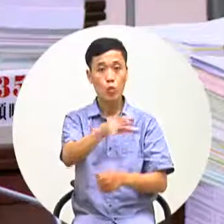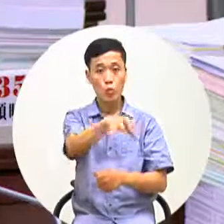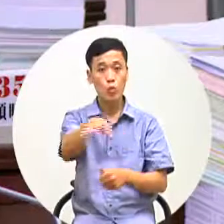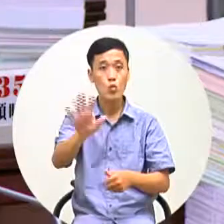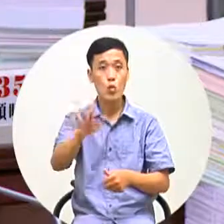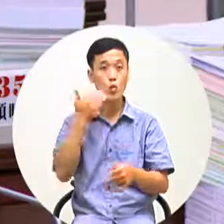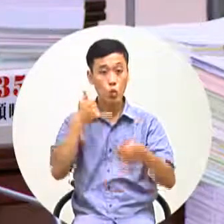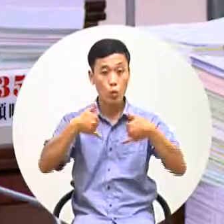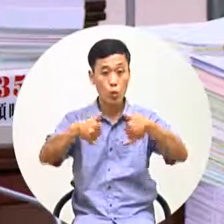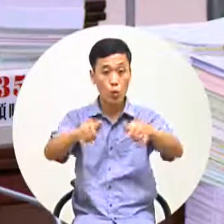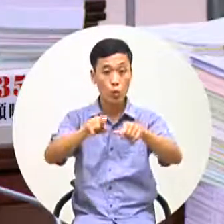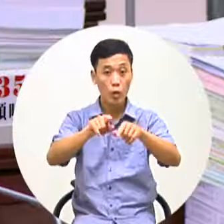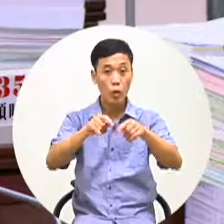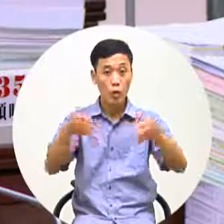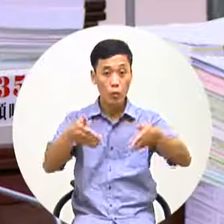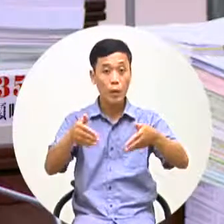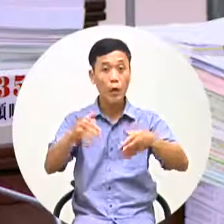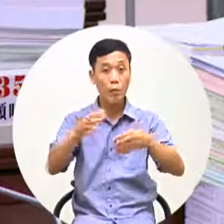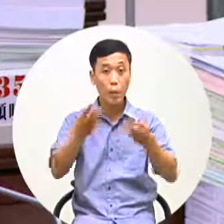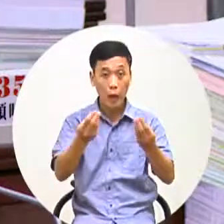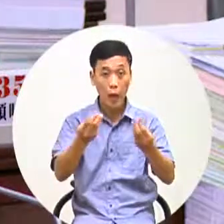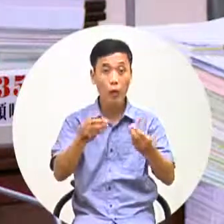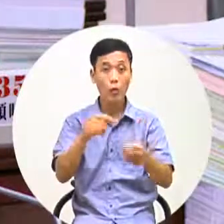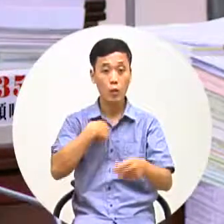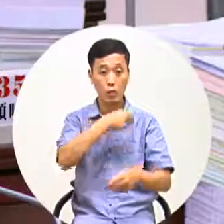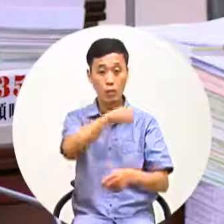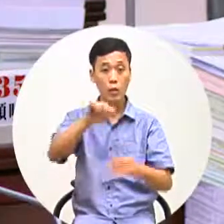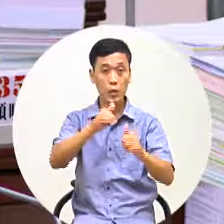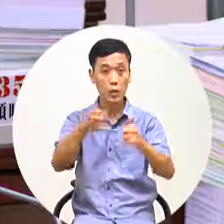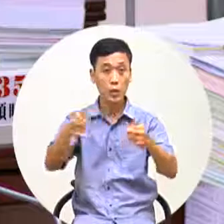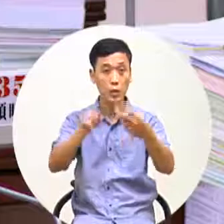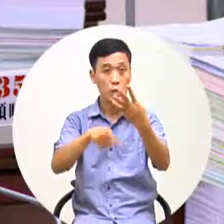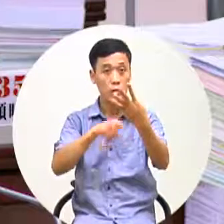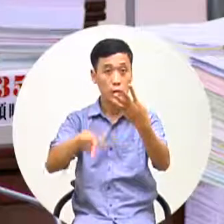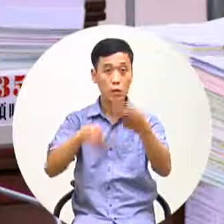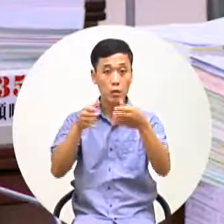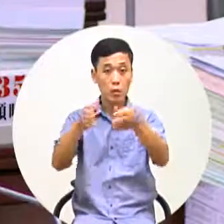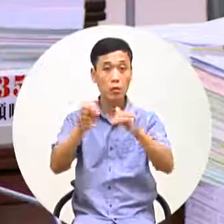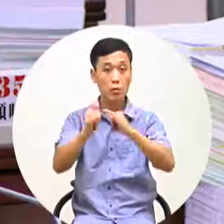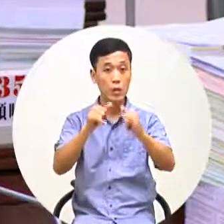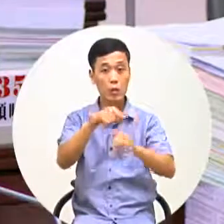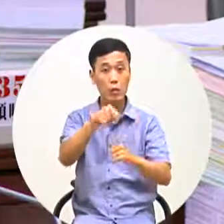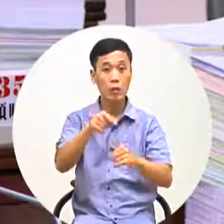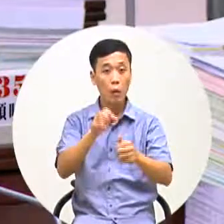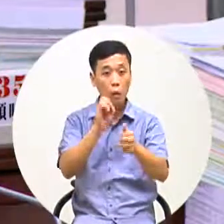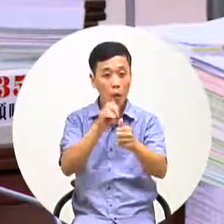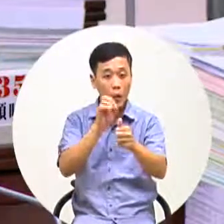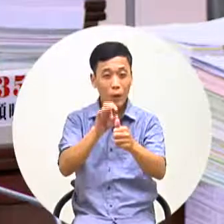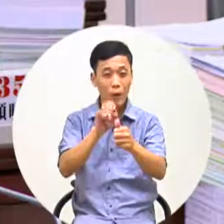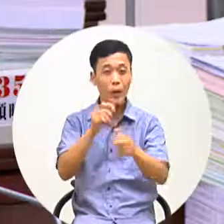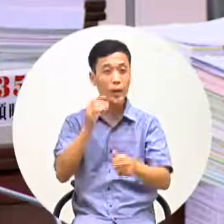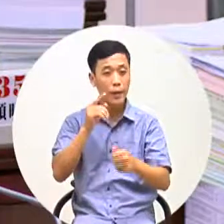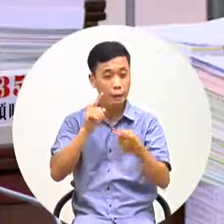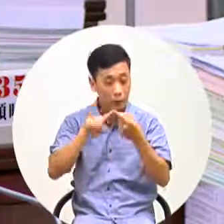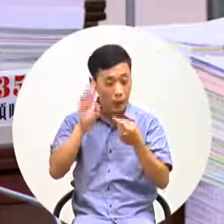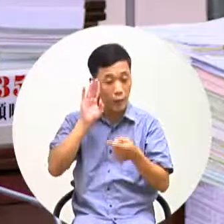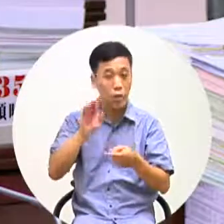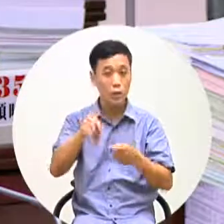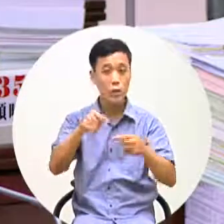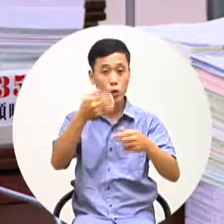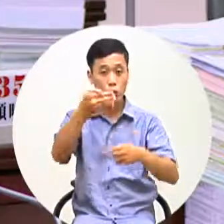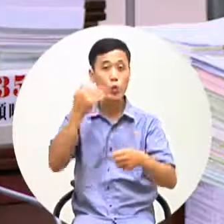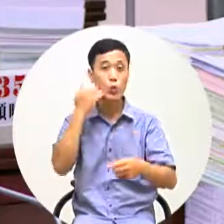个议员哦，真正对地方没交代。好、哦，这个古九如四路就是从